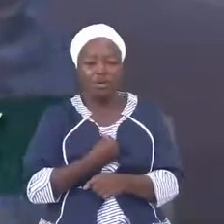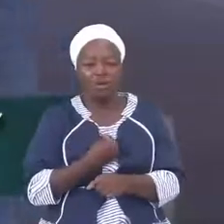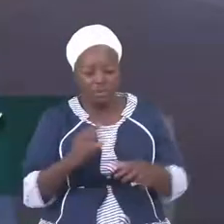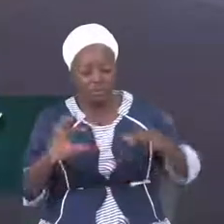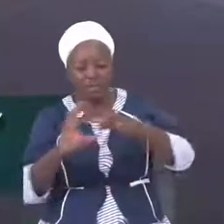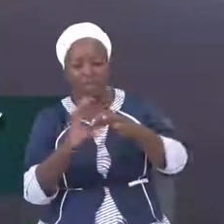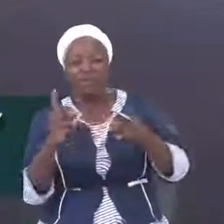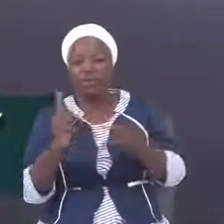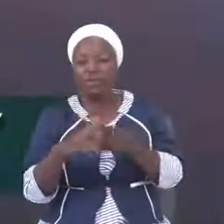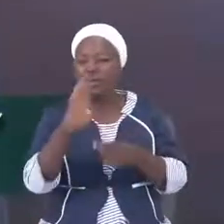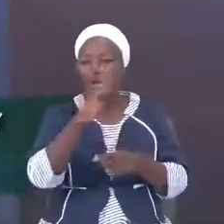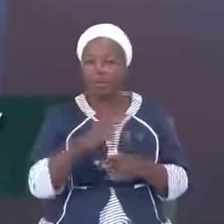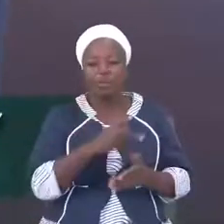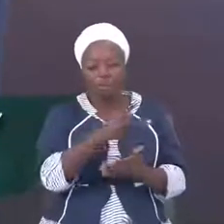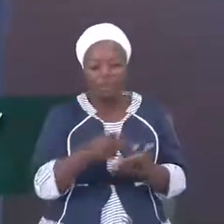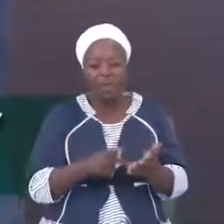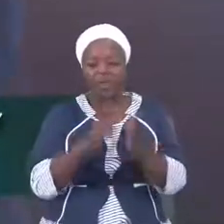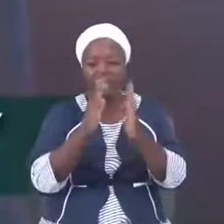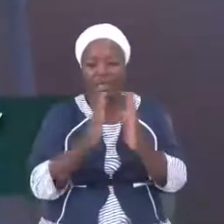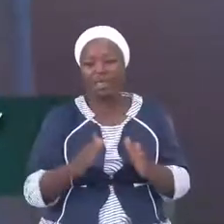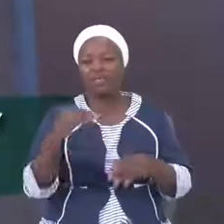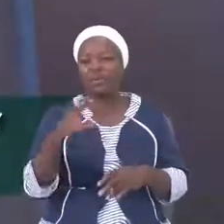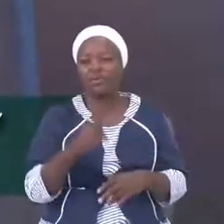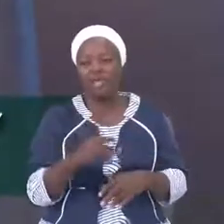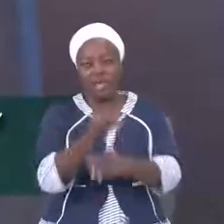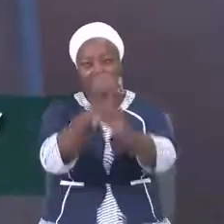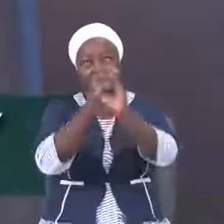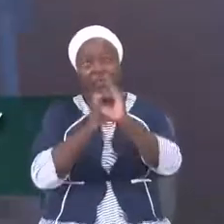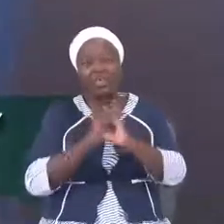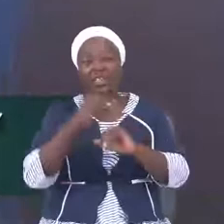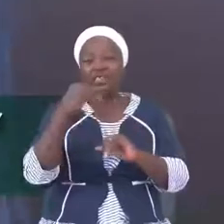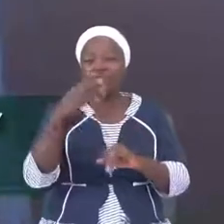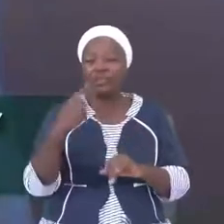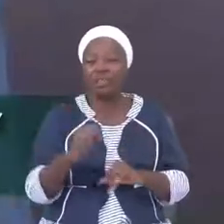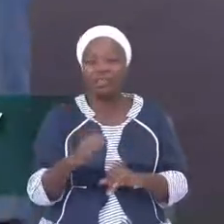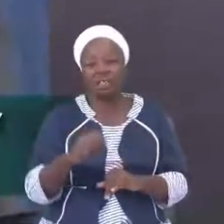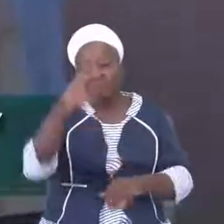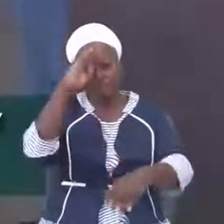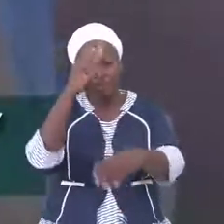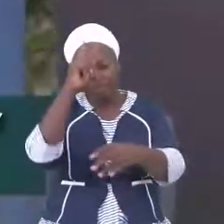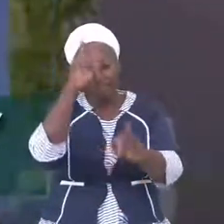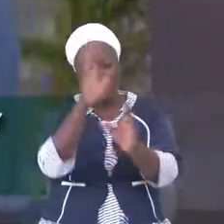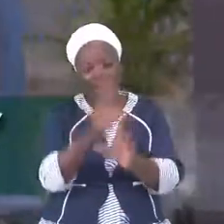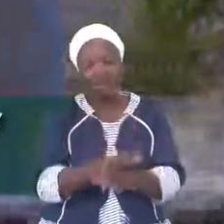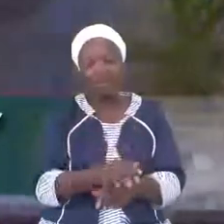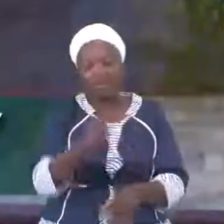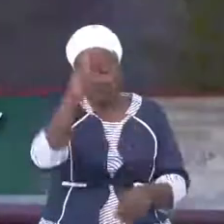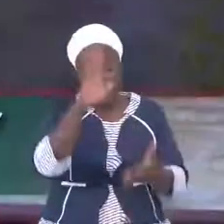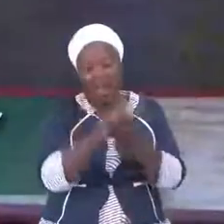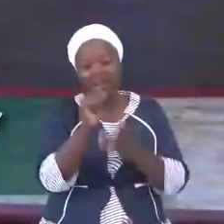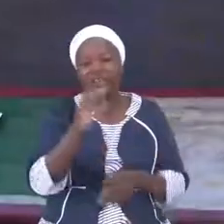a rendu capable d'avoir part à l'héritage des saints dans la lumière. Voilà le